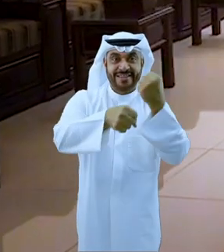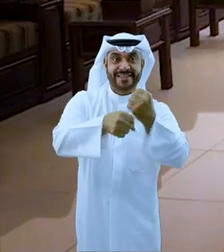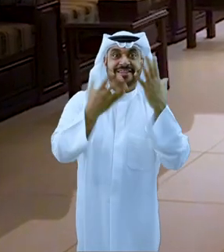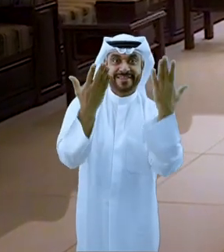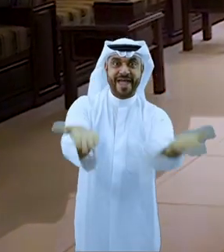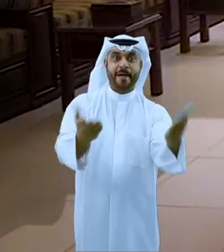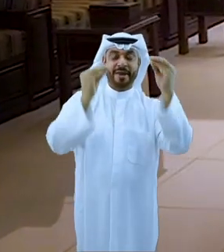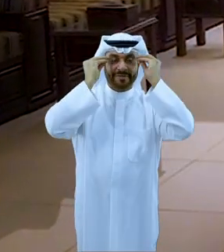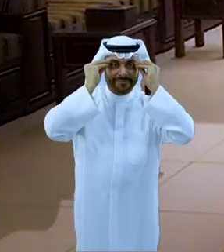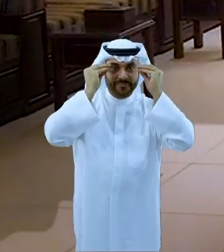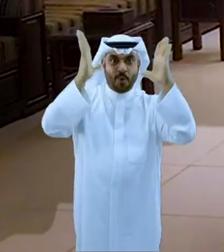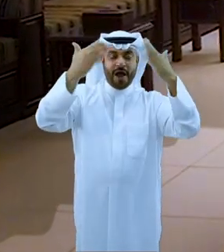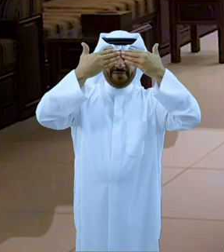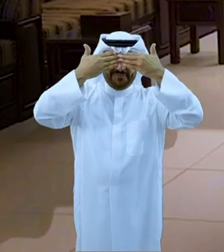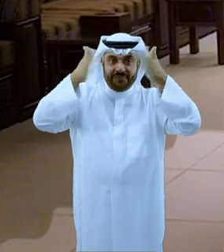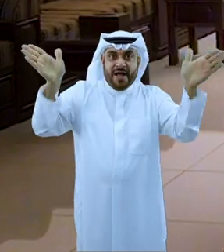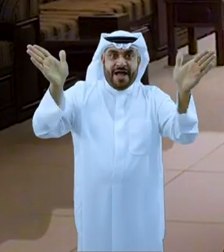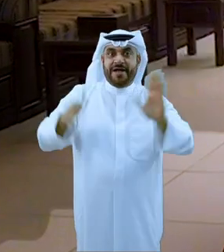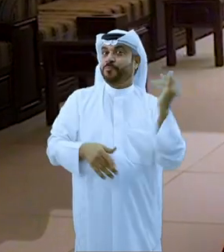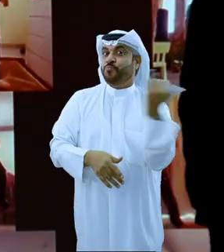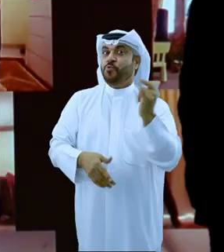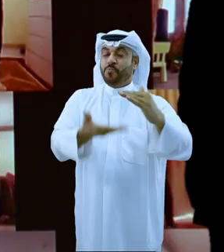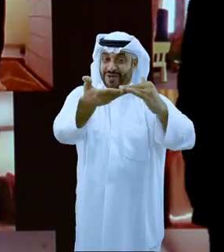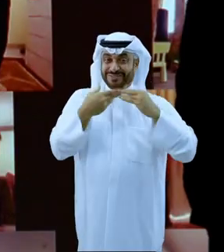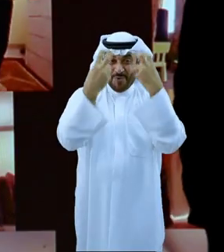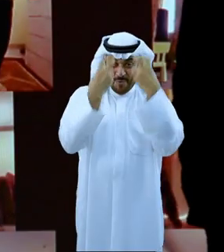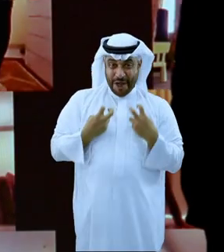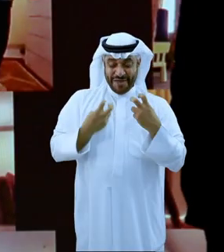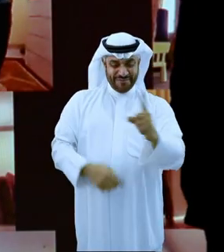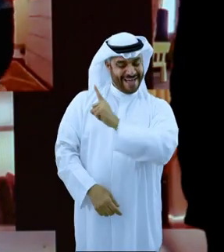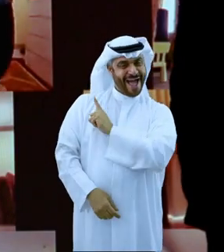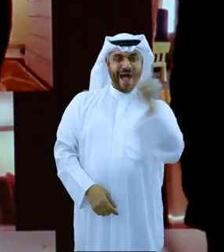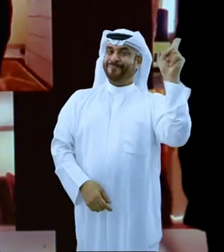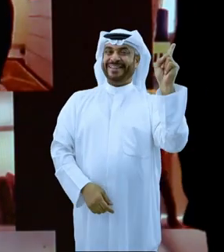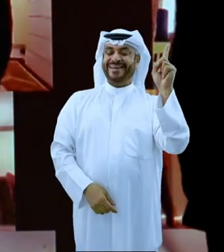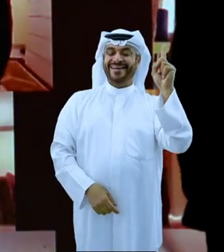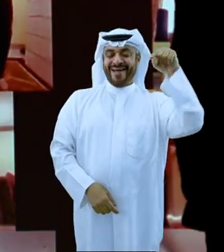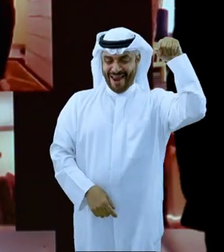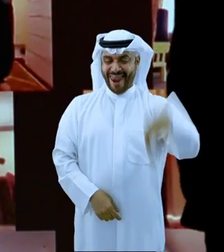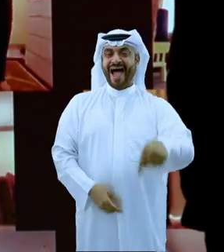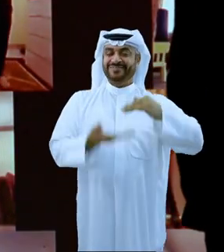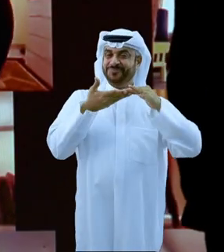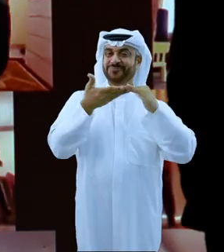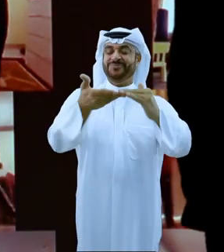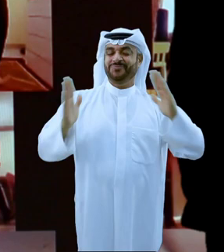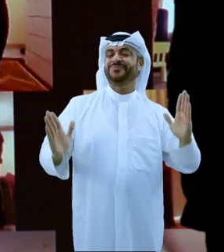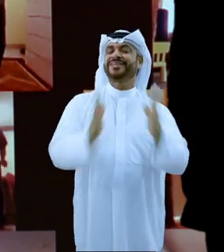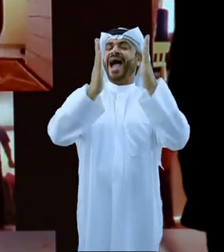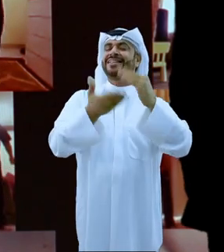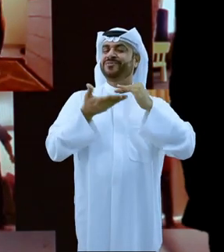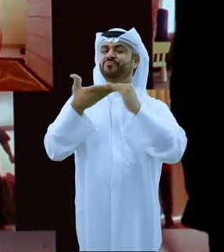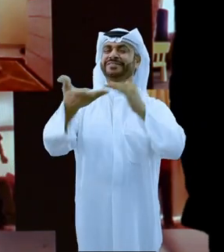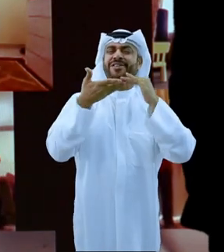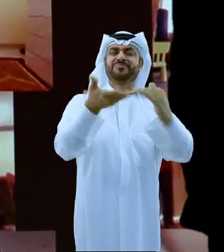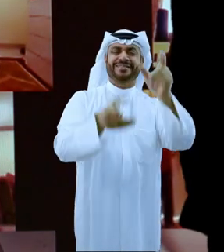هي تعمل وهي كلها وعي بأن ما في شيء يقدر يوقف عزيمتها، لأنها مجبولة على تحدي